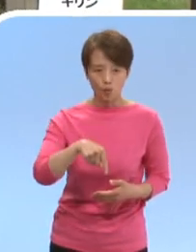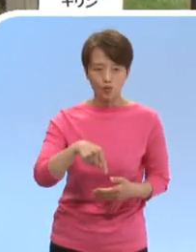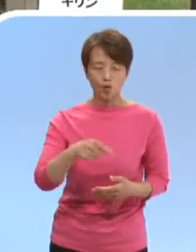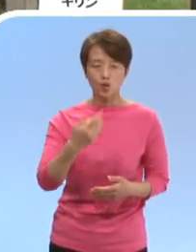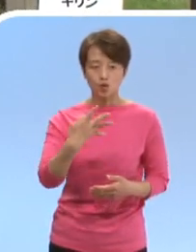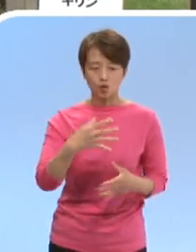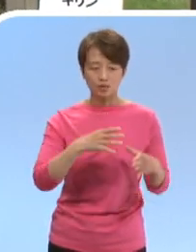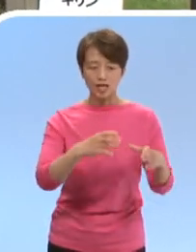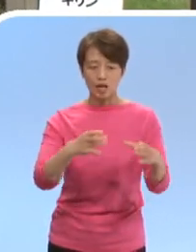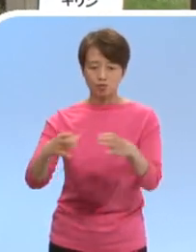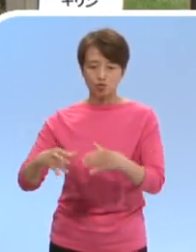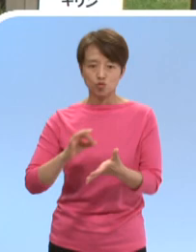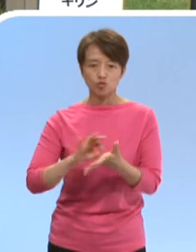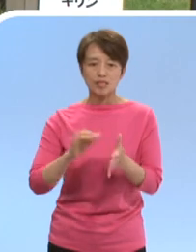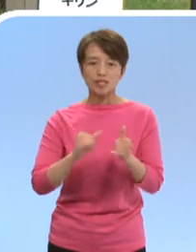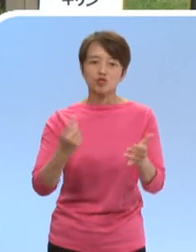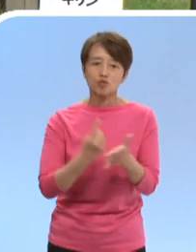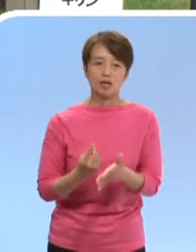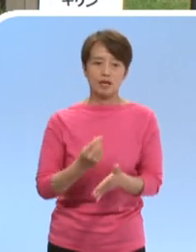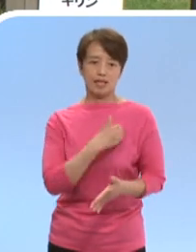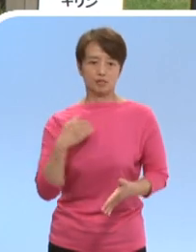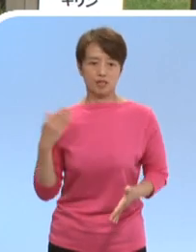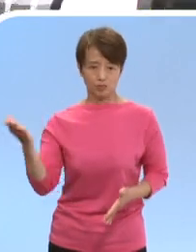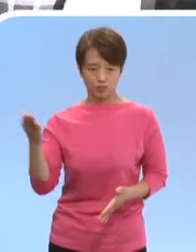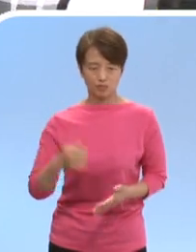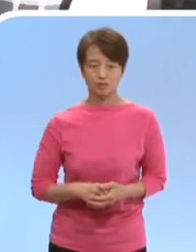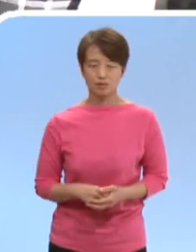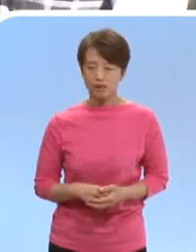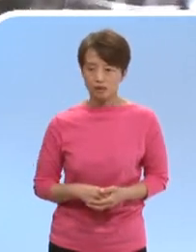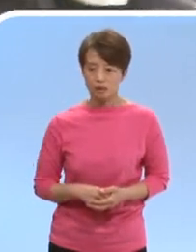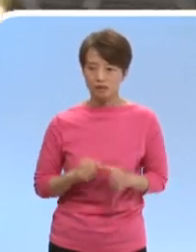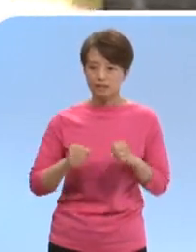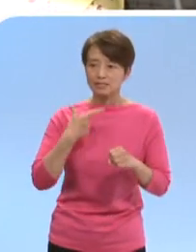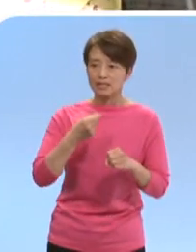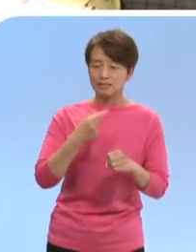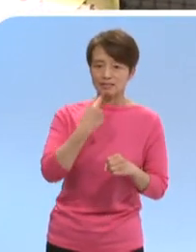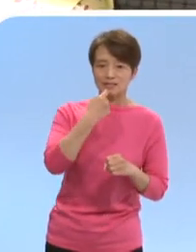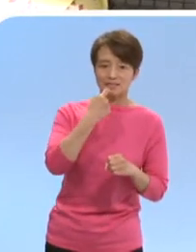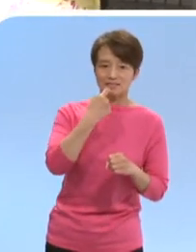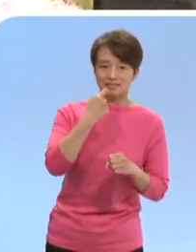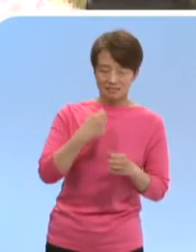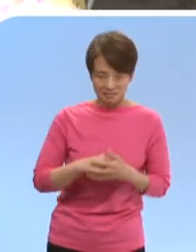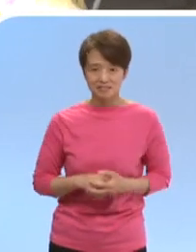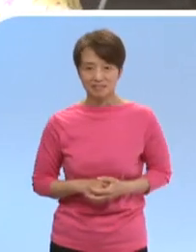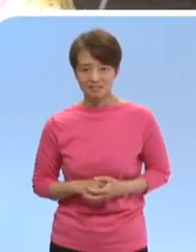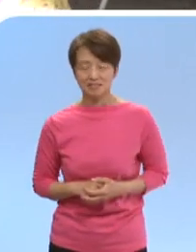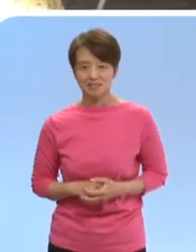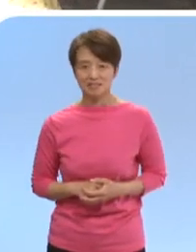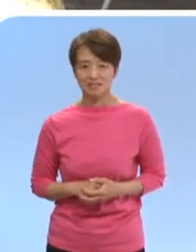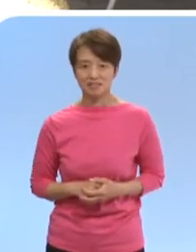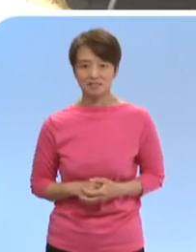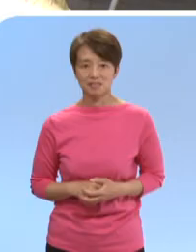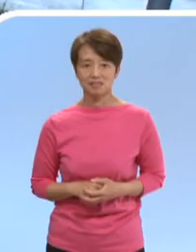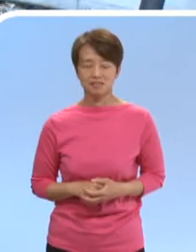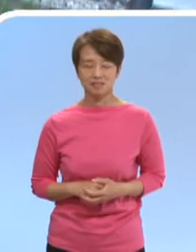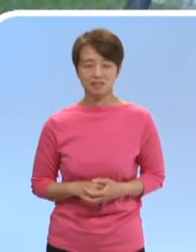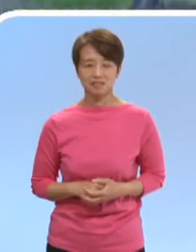には4テーブルを使っていただいた方だけの特典になっております。 やりたい、す くい上げていただけるということで、 やりたいです、 やりたい、 どう